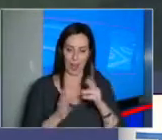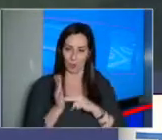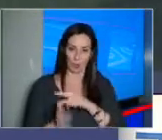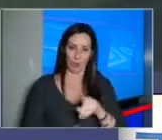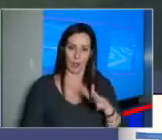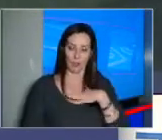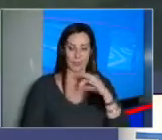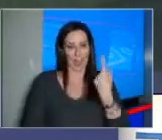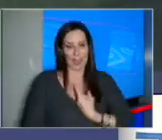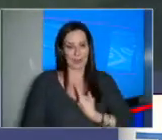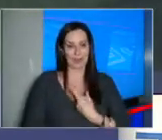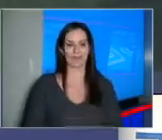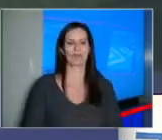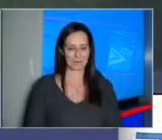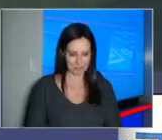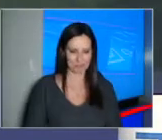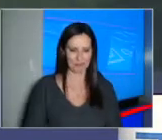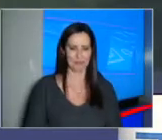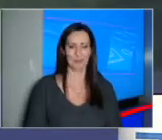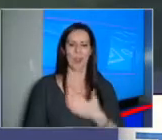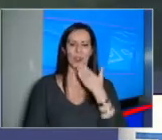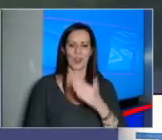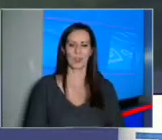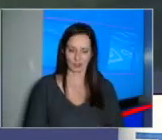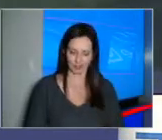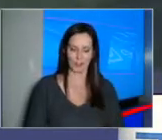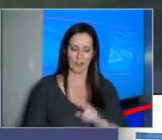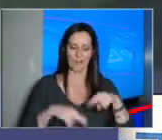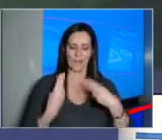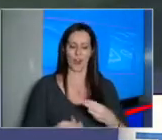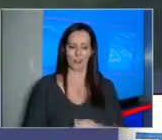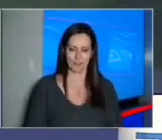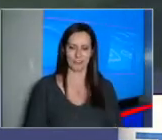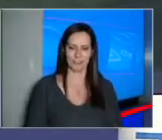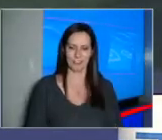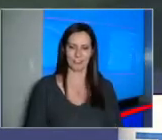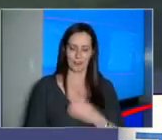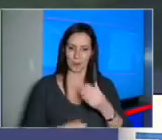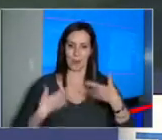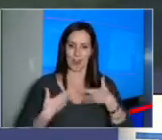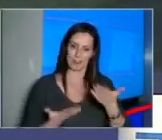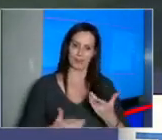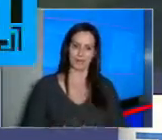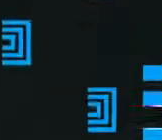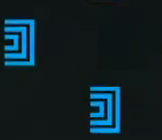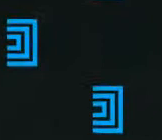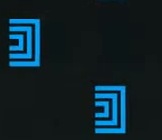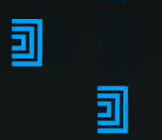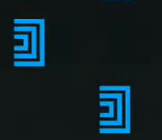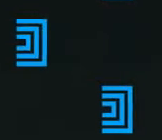אולי אני אמצא את עצמי באחת מהן. תודה רבה, אנחנו עוברים למעברון, ולאייטם שמרגש אותי, האייטם הבא.